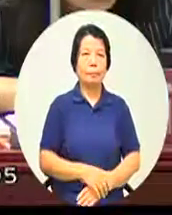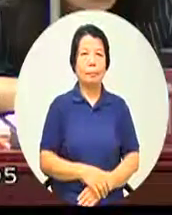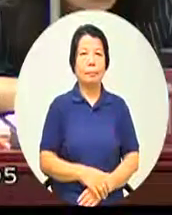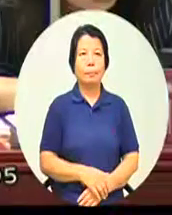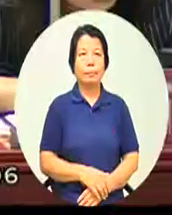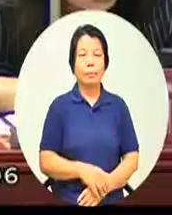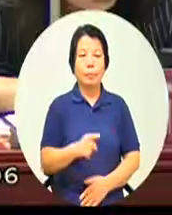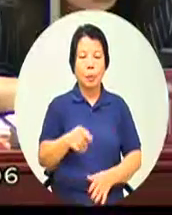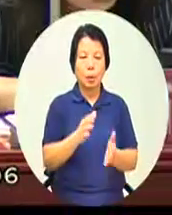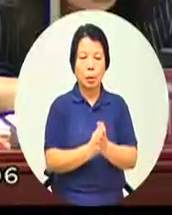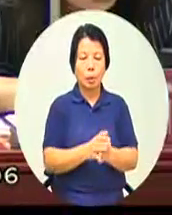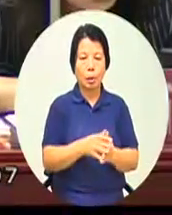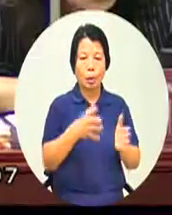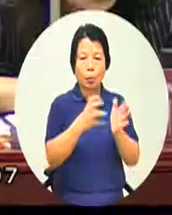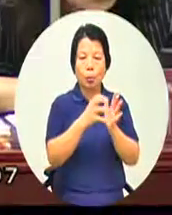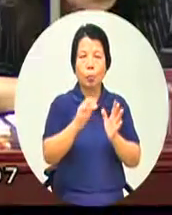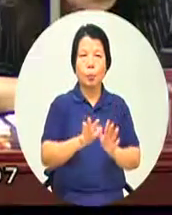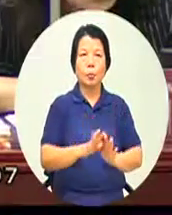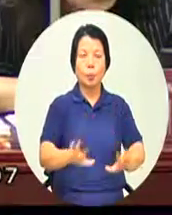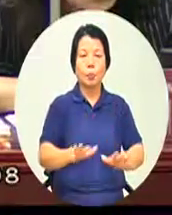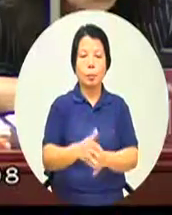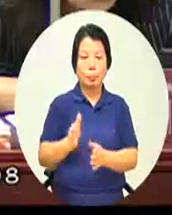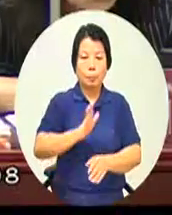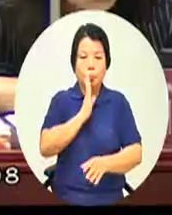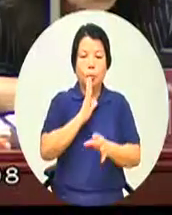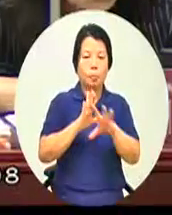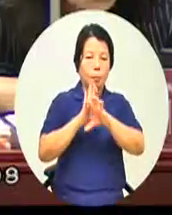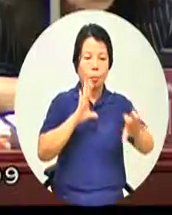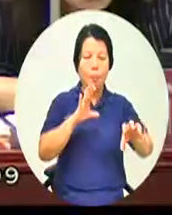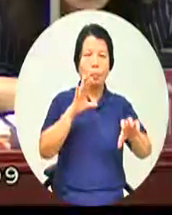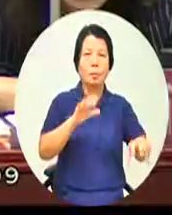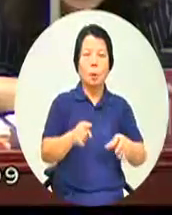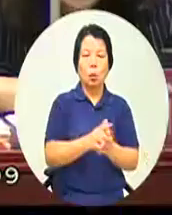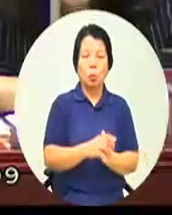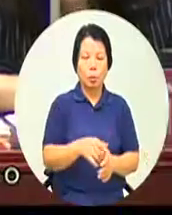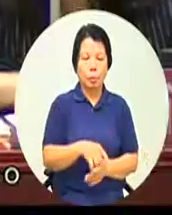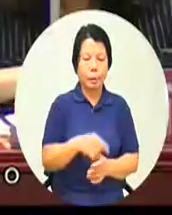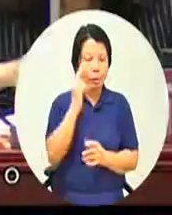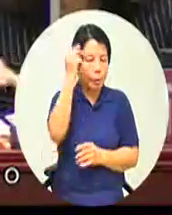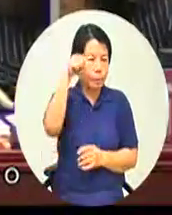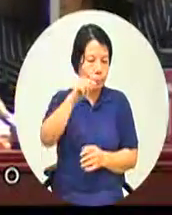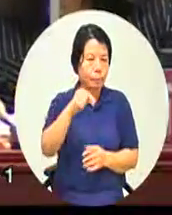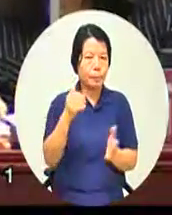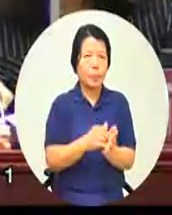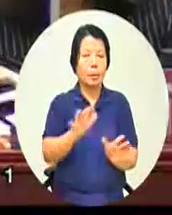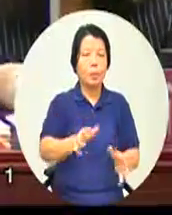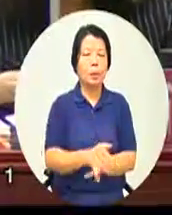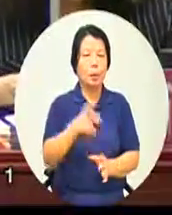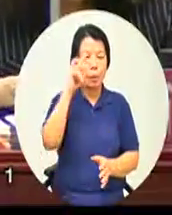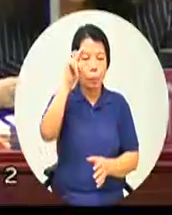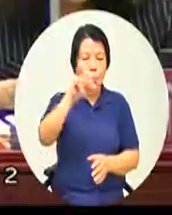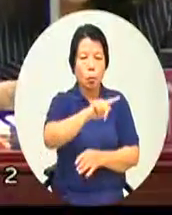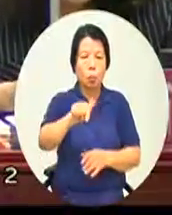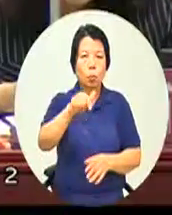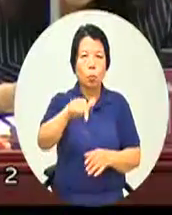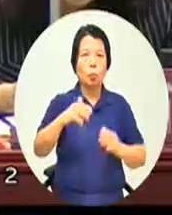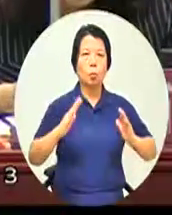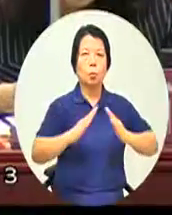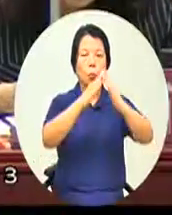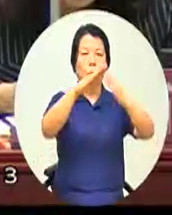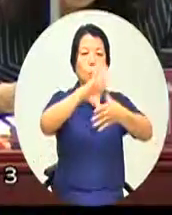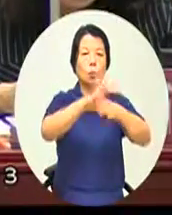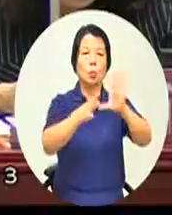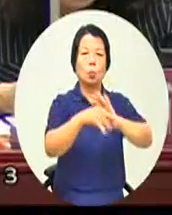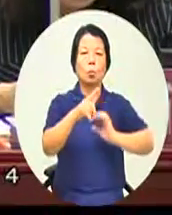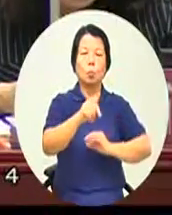成立那个模型馆，其实我们有很深刻的感受到一个 博物馆或是文物馆，它在成立